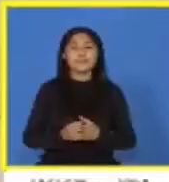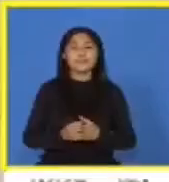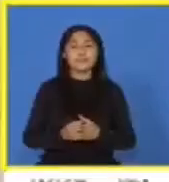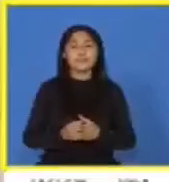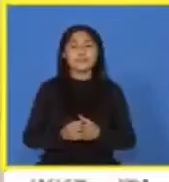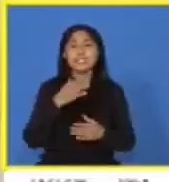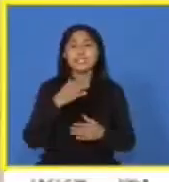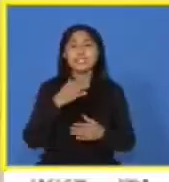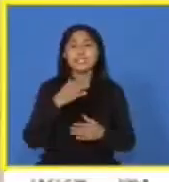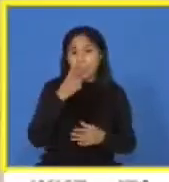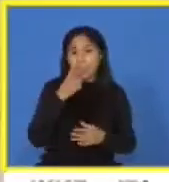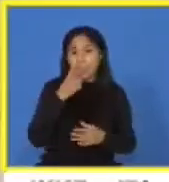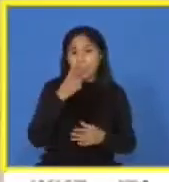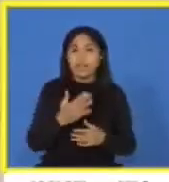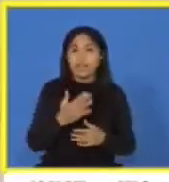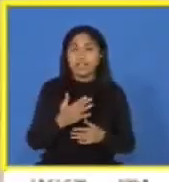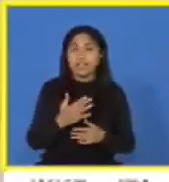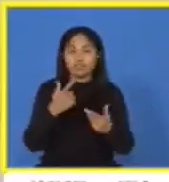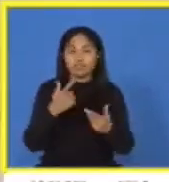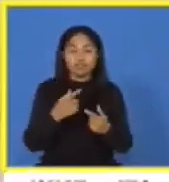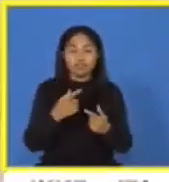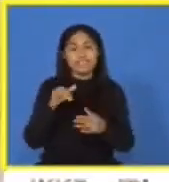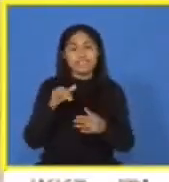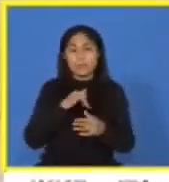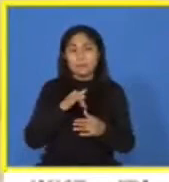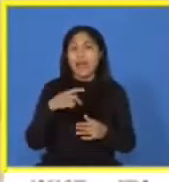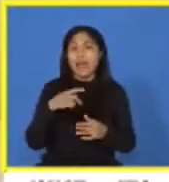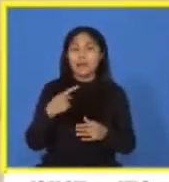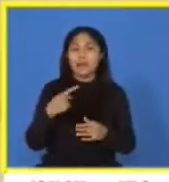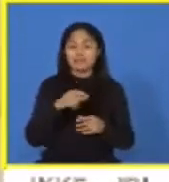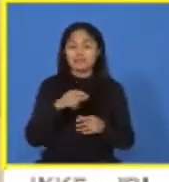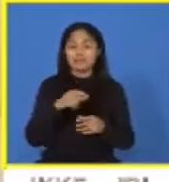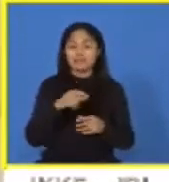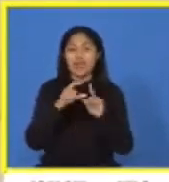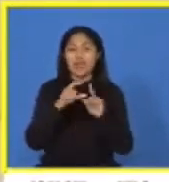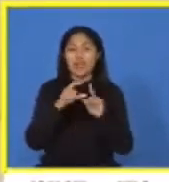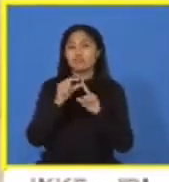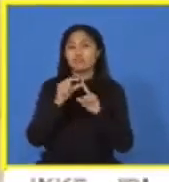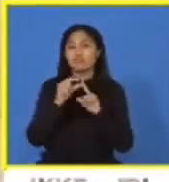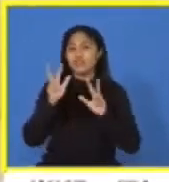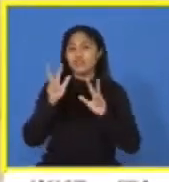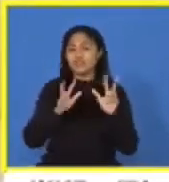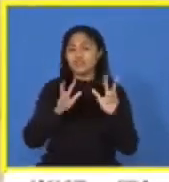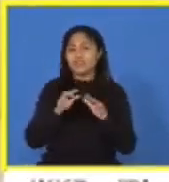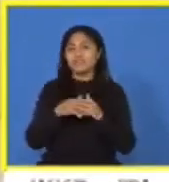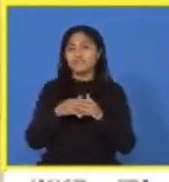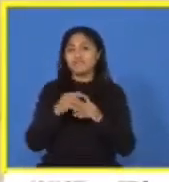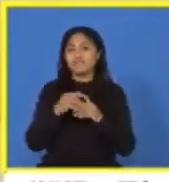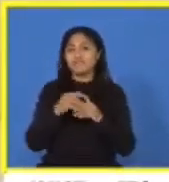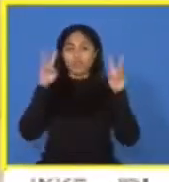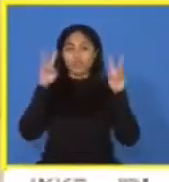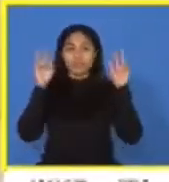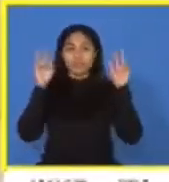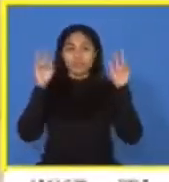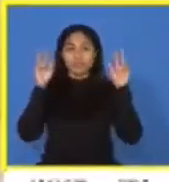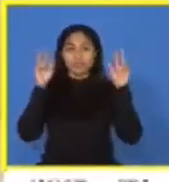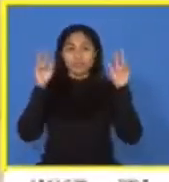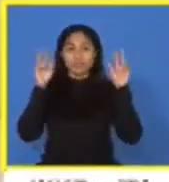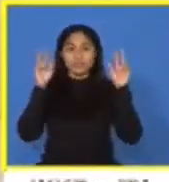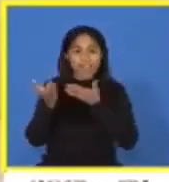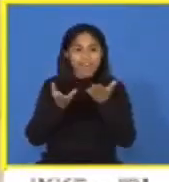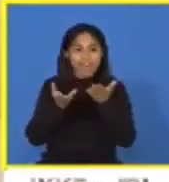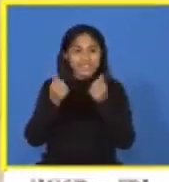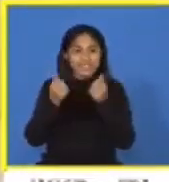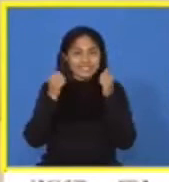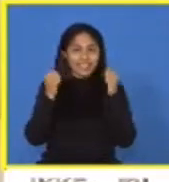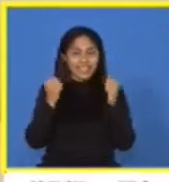Ya, saudara, terima kasih Anda masih terus memilih bersama kami di Dialog Publik TVRI dengan topik kesiapan layanan kesehatan di Nusa Tenggara Timur